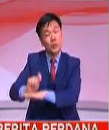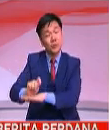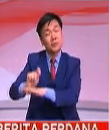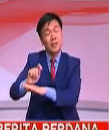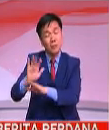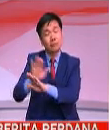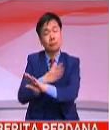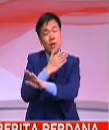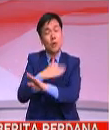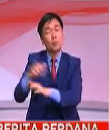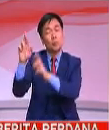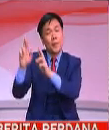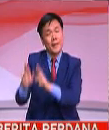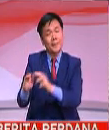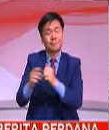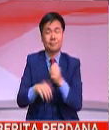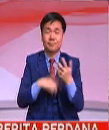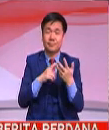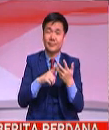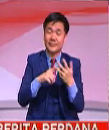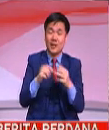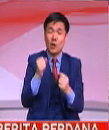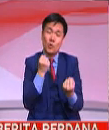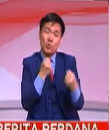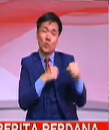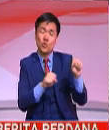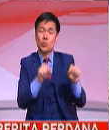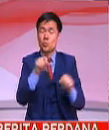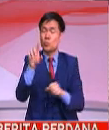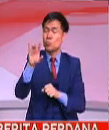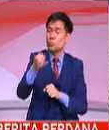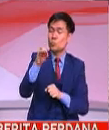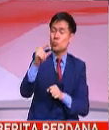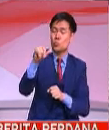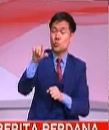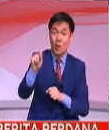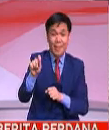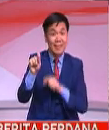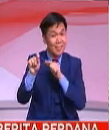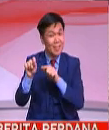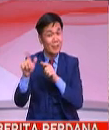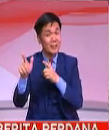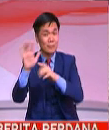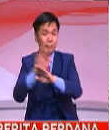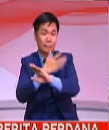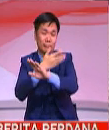rakyat. Antara lagu popularnya ialah Joget Toleh Menoleh, nyanyian kumpulan Senario.